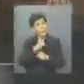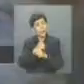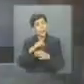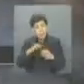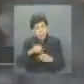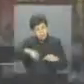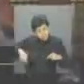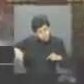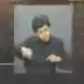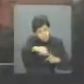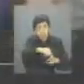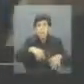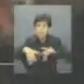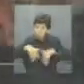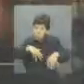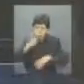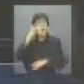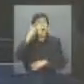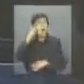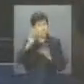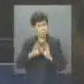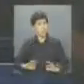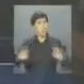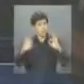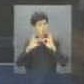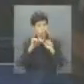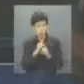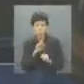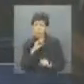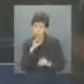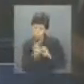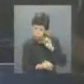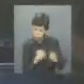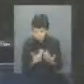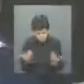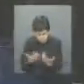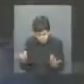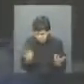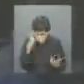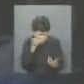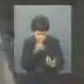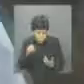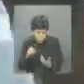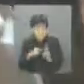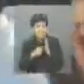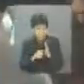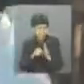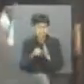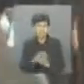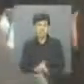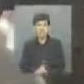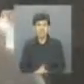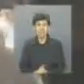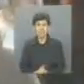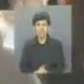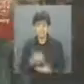พื่อกระตุ้นให้ประชาชนตระหนักถึงความสำคัญในการคัดแยกขยะและทิ้งขยะลงในถังให้ถูกต้องตามประเภทกิจกร